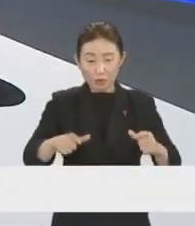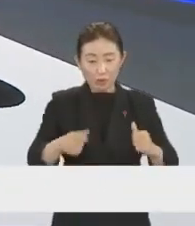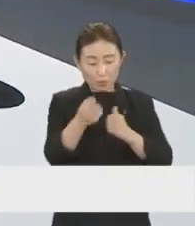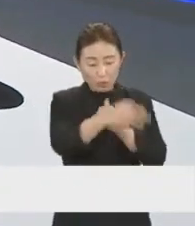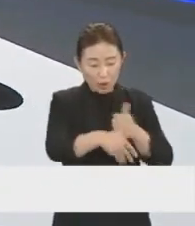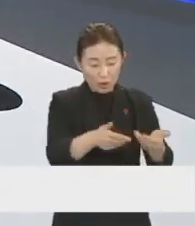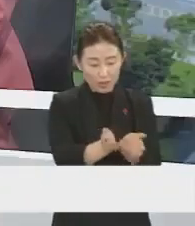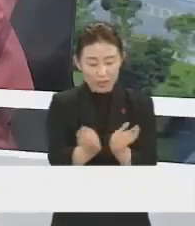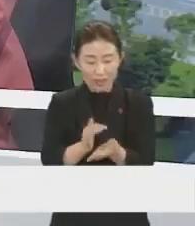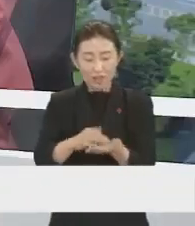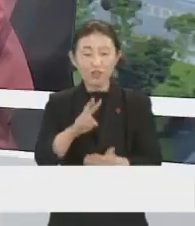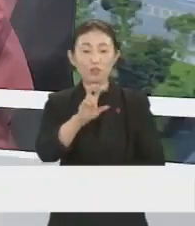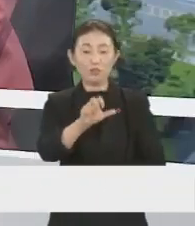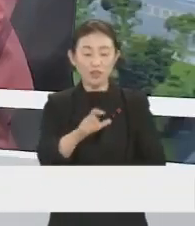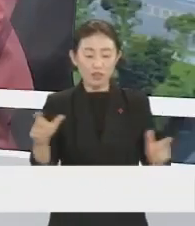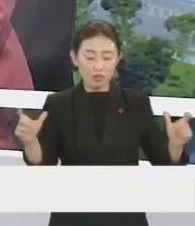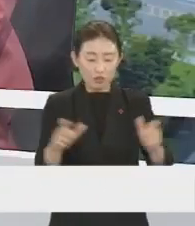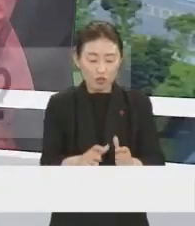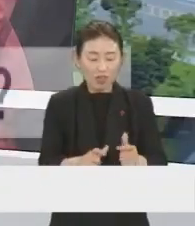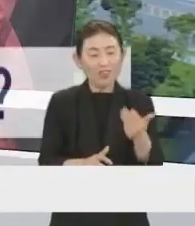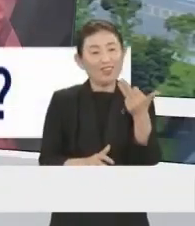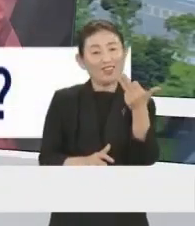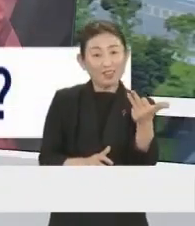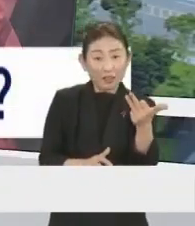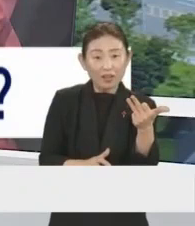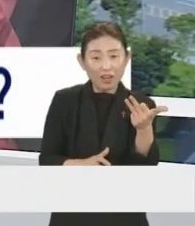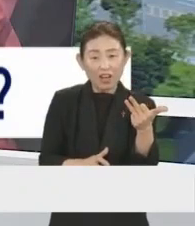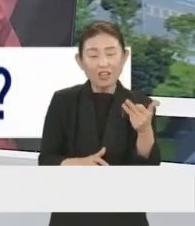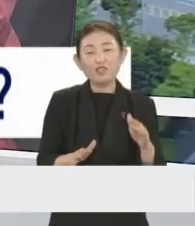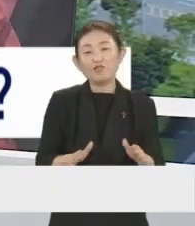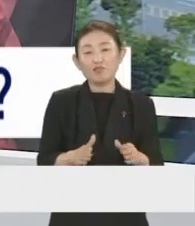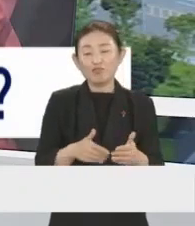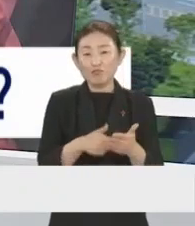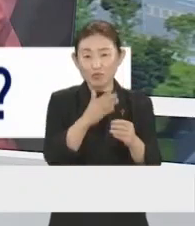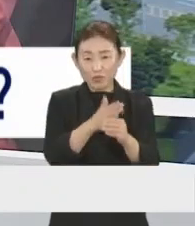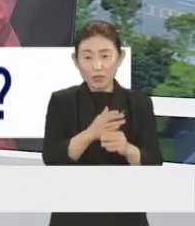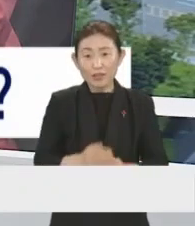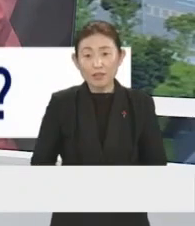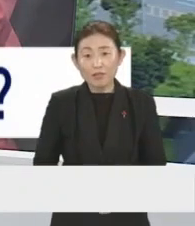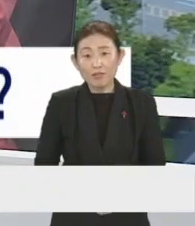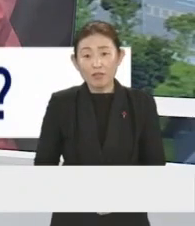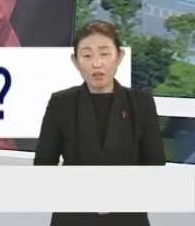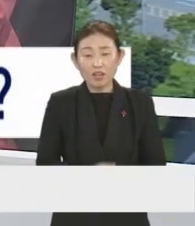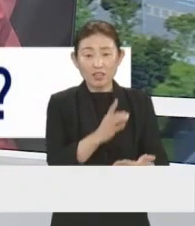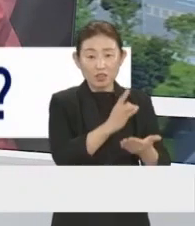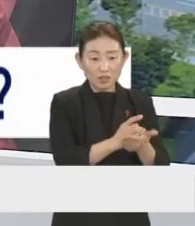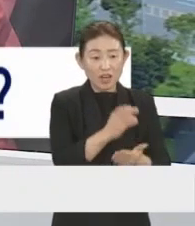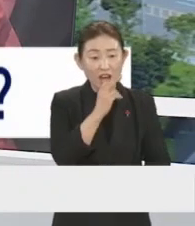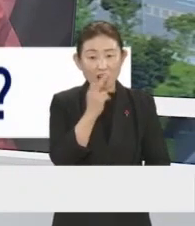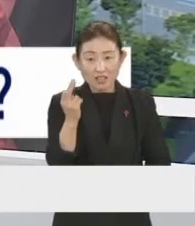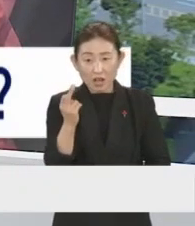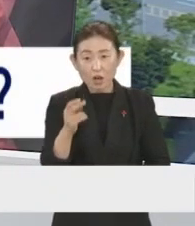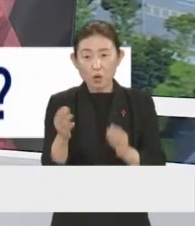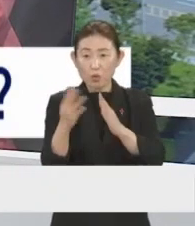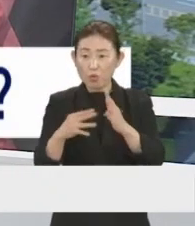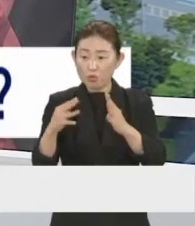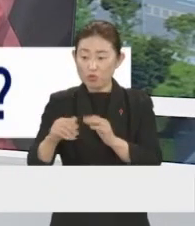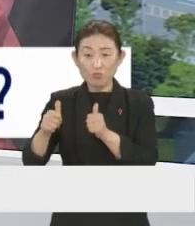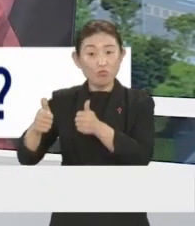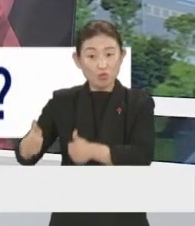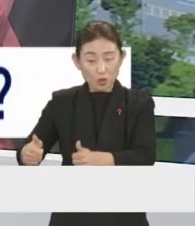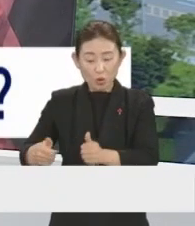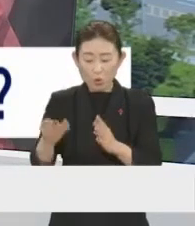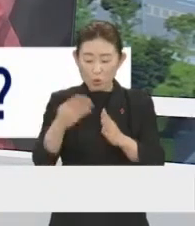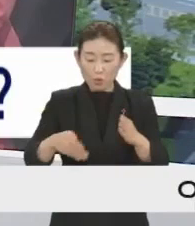공공기관을 25곳에서 18곳으로 줄이는 통폐합을 추진하고 있지 않습니까? 네네. 이 과정에서 천안과 아산 그리고 공주와 부여해